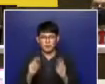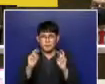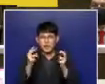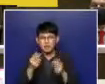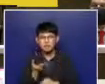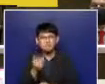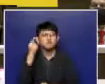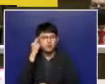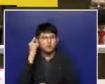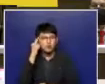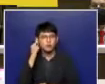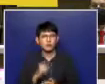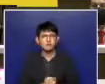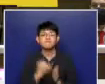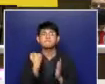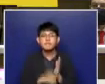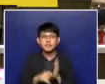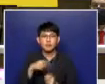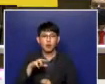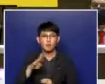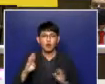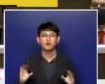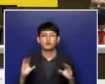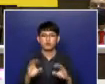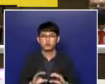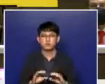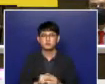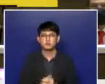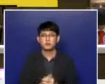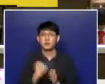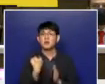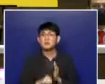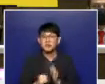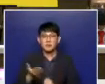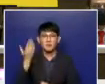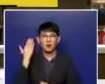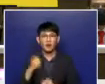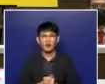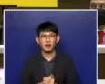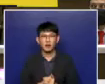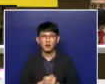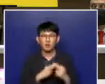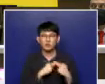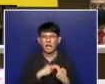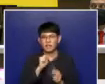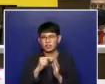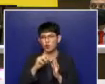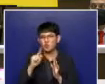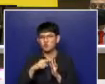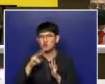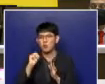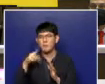นี่ลำลุกาคูคดมาหมอชิดนี่เพิ่งต่อเพิ่งเสร็จเนี่ยเพิ่งเสร็จเพิ่งได้เดินรถเนี่ยนะครับยังอยู่ช่วงระยะเวลาการทดลองแล้วยังไม่เก็บ